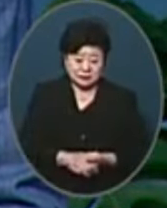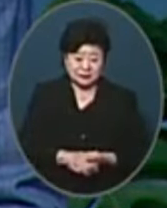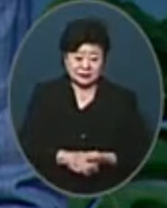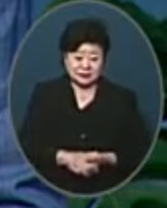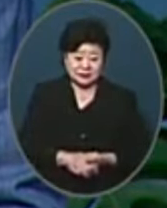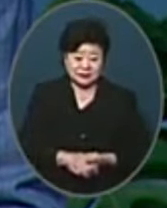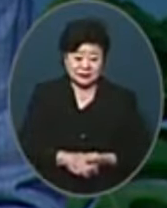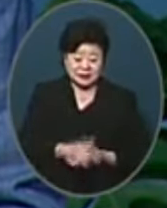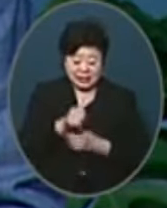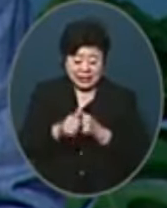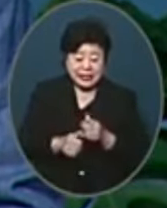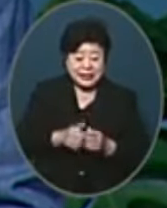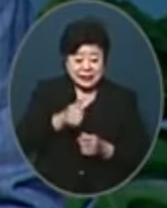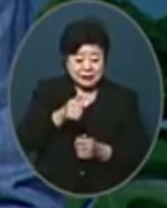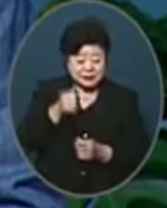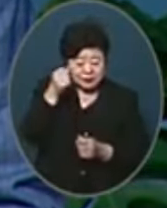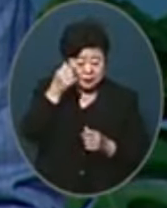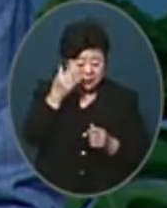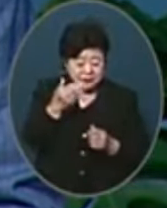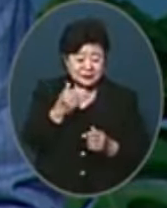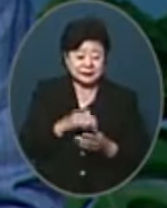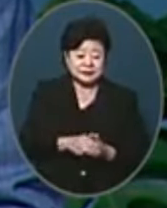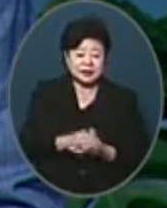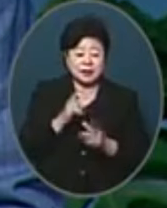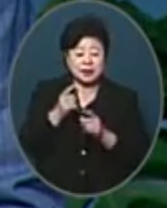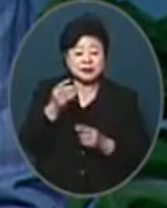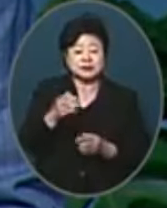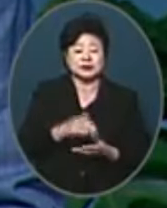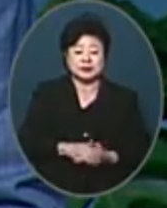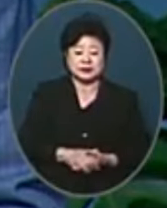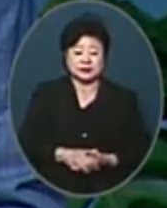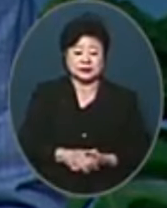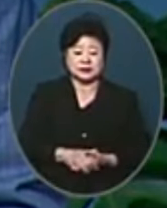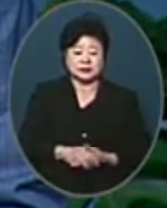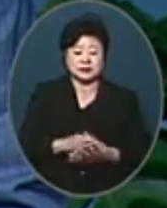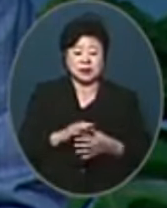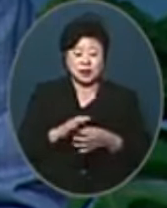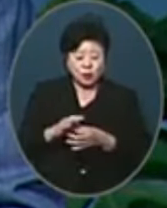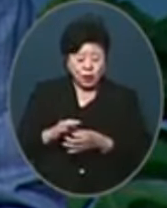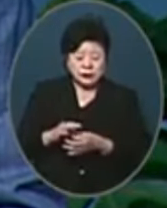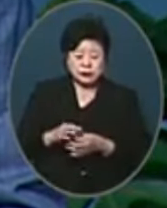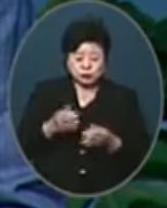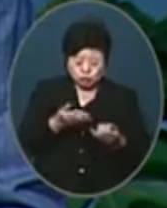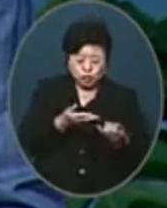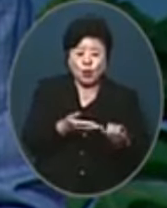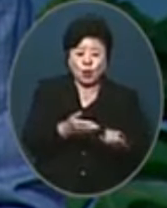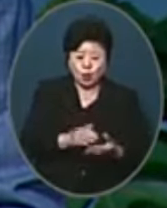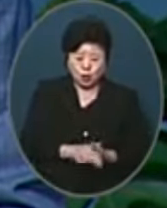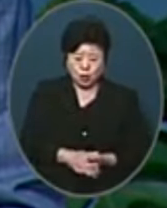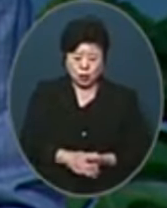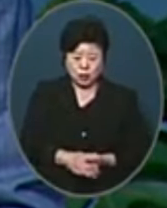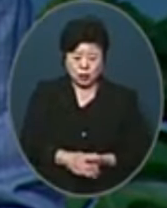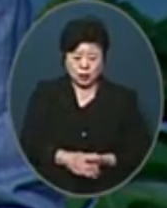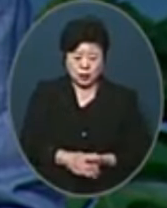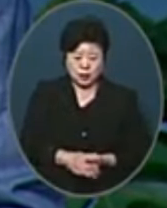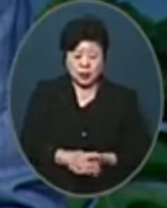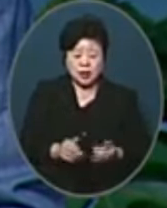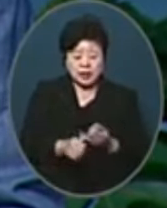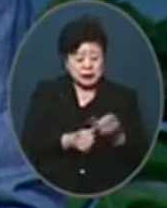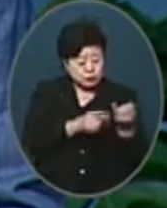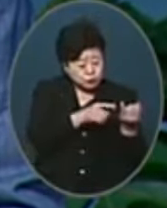그러니까 하나님 성령이 말씀하시기를 관심을 기울여 주라. 너